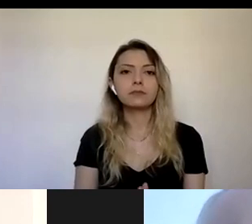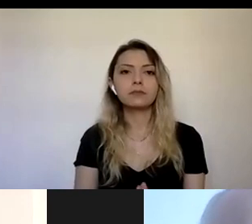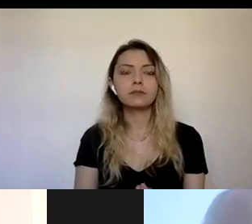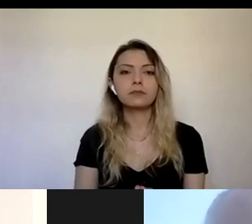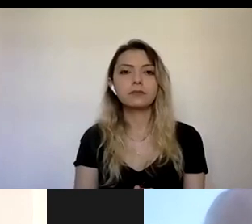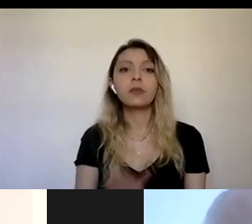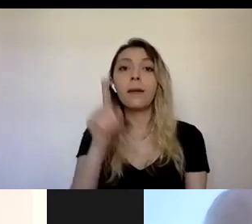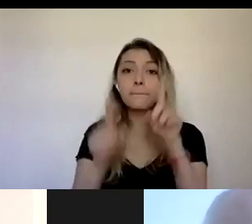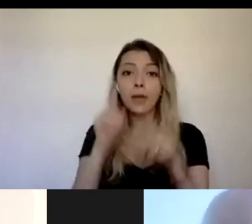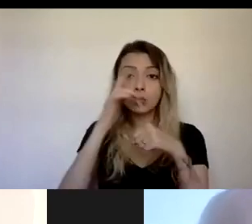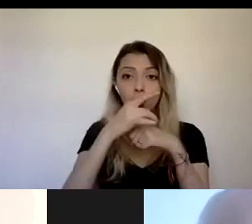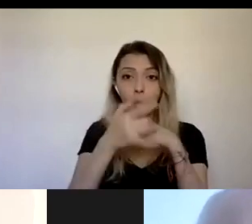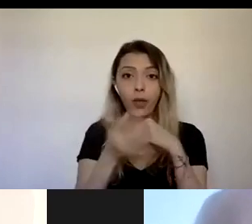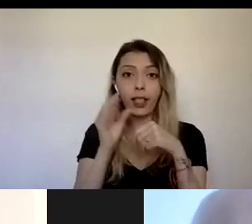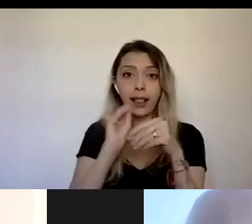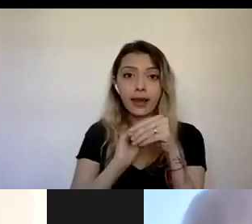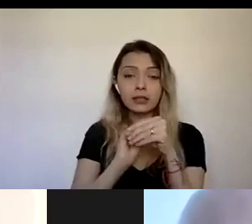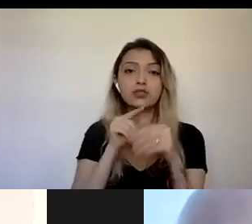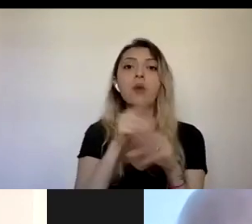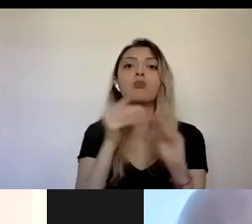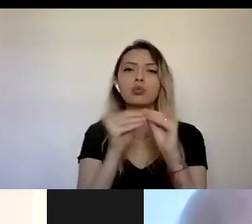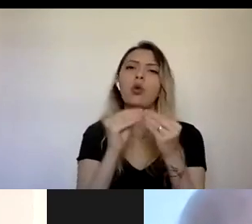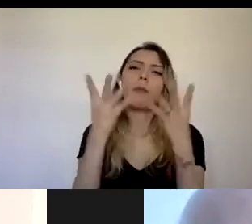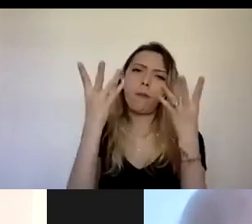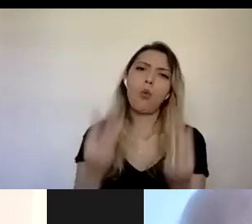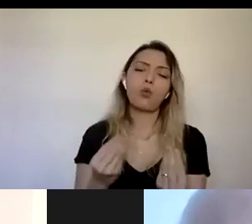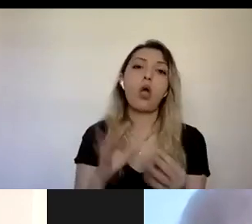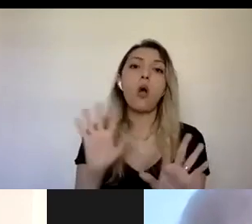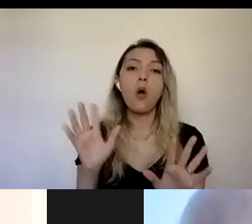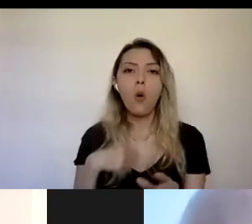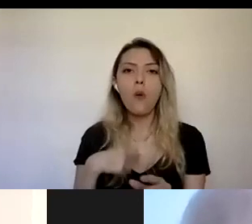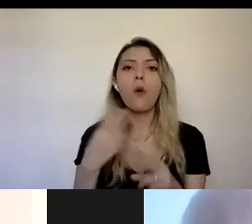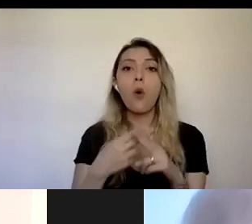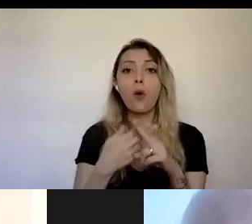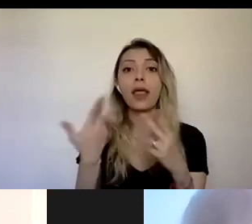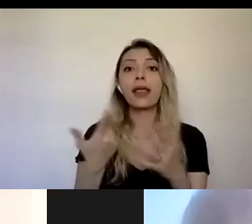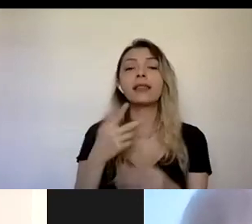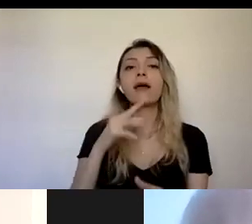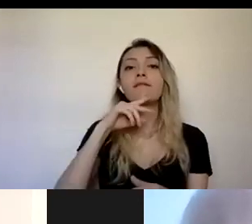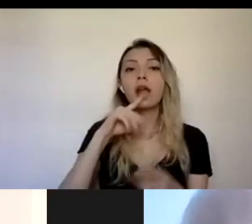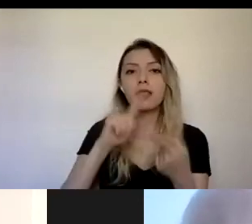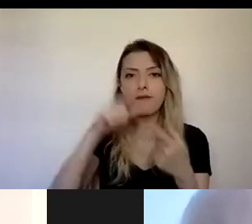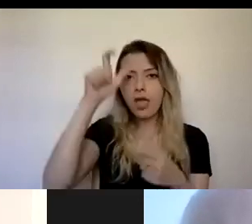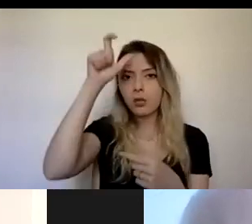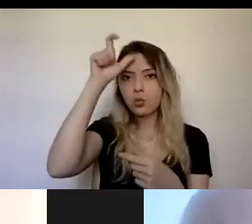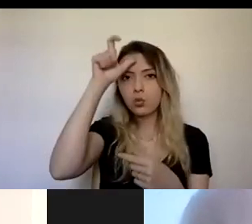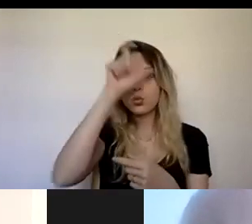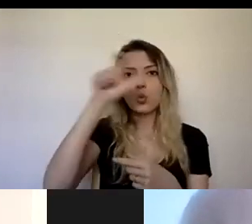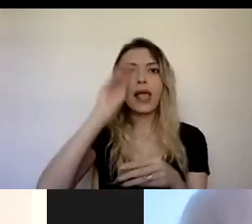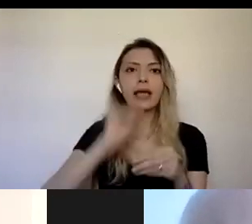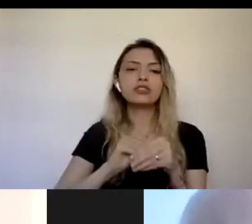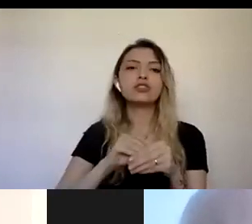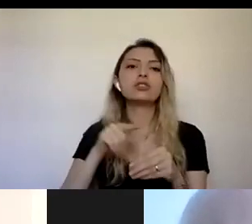Bazı ülkelerde bu sorun olabiliyor. Örneğin Fransa ve Türkiye'de etnik köken